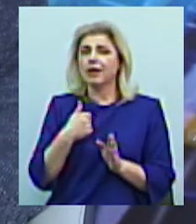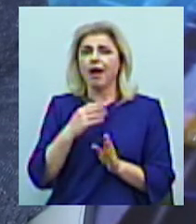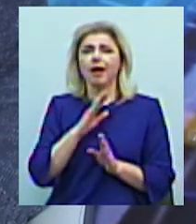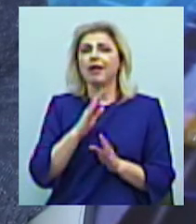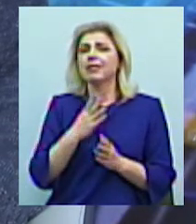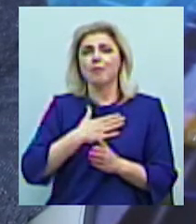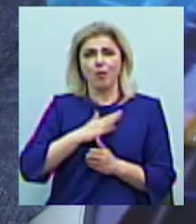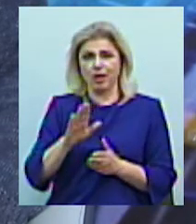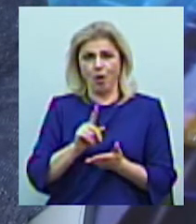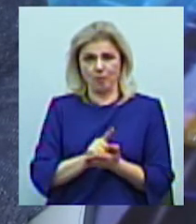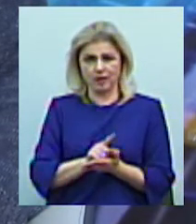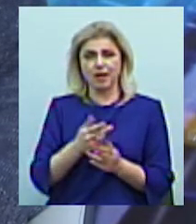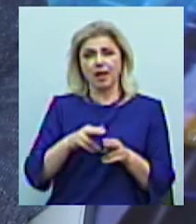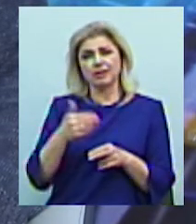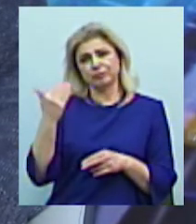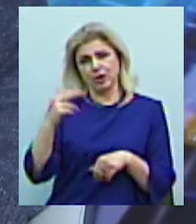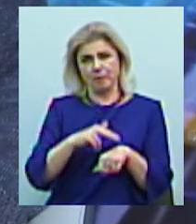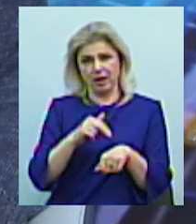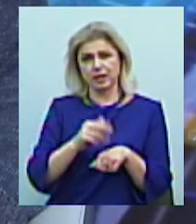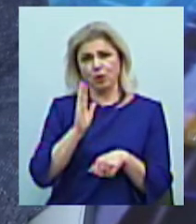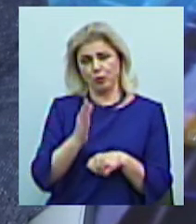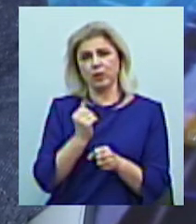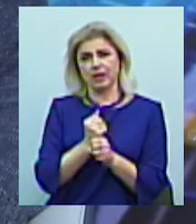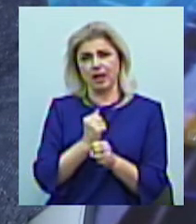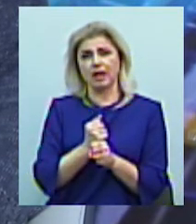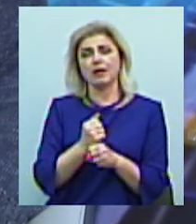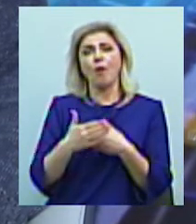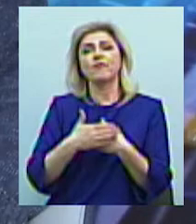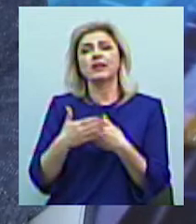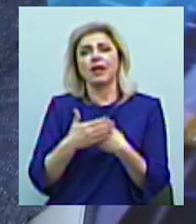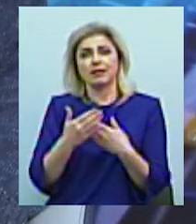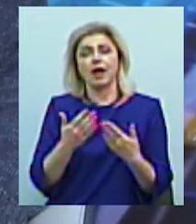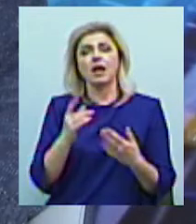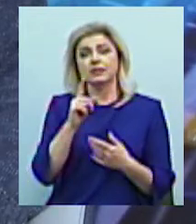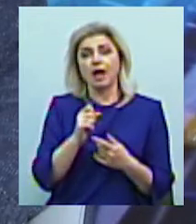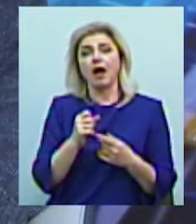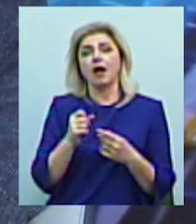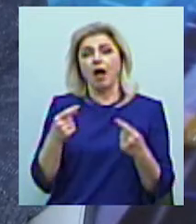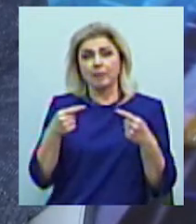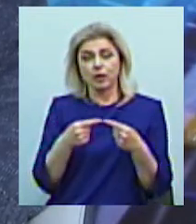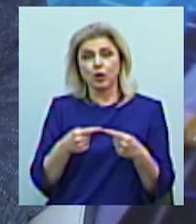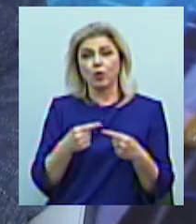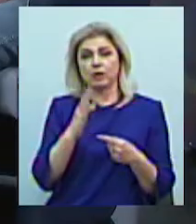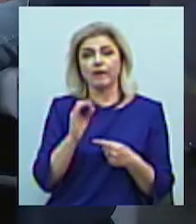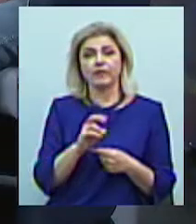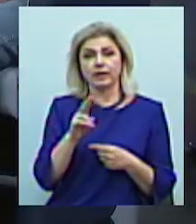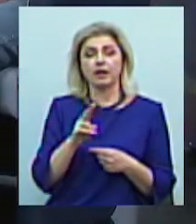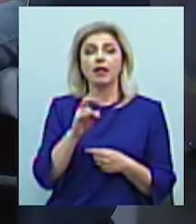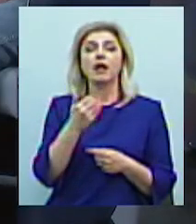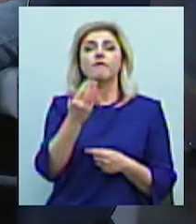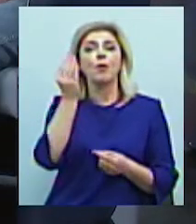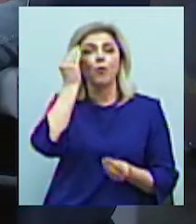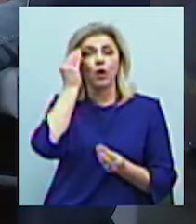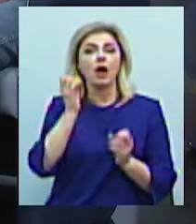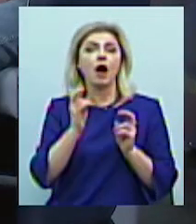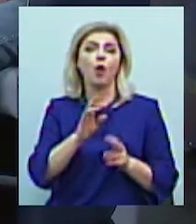моя обязанность, это правоохранительные органы дадут квалификацию. Ну, за определенный вид совершенно... А на ваш погляд, як